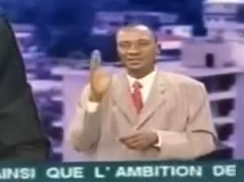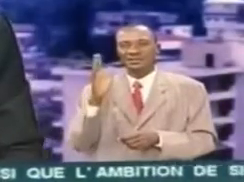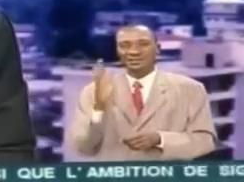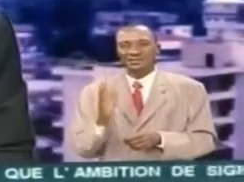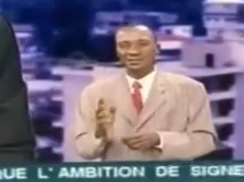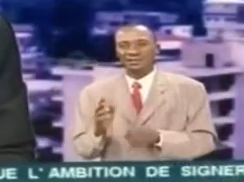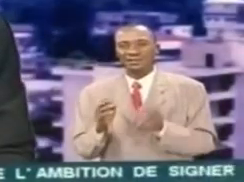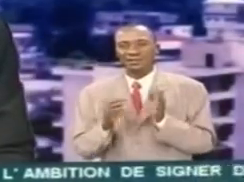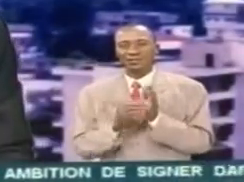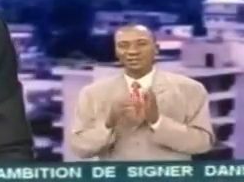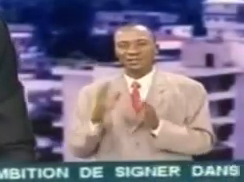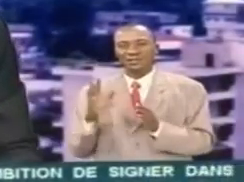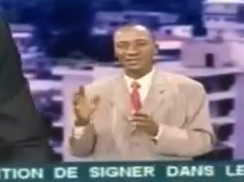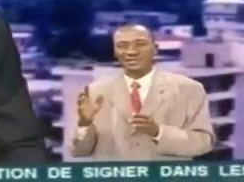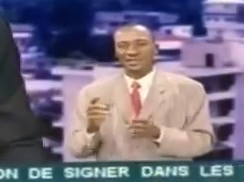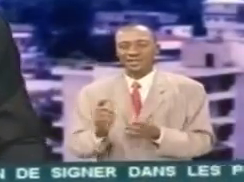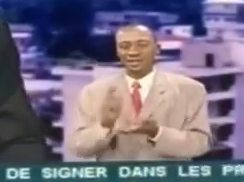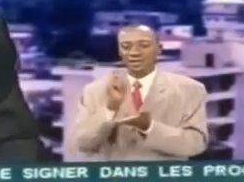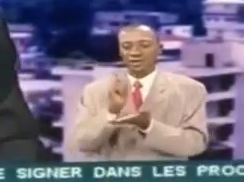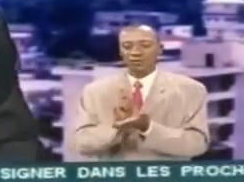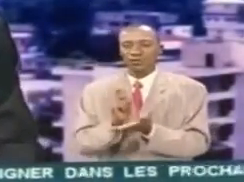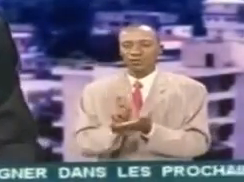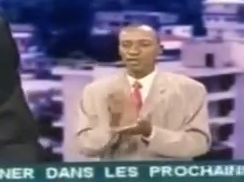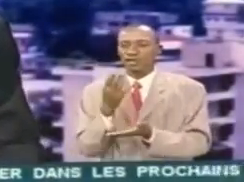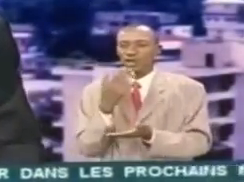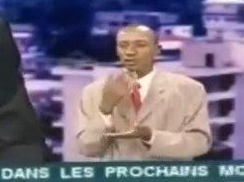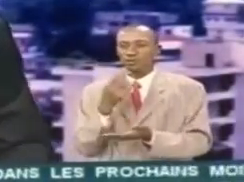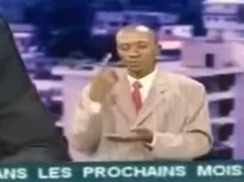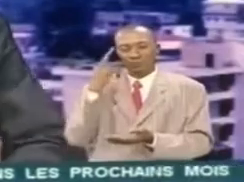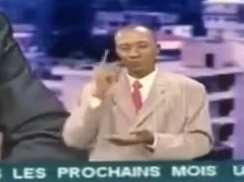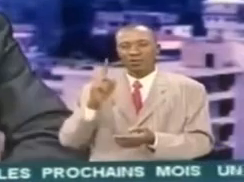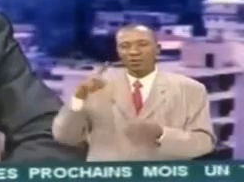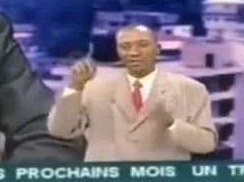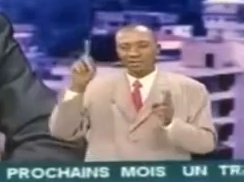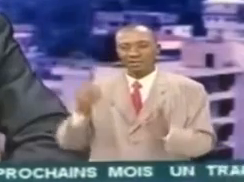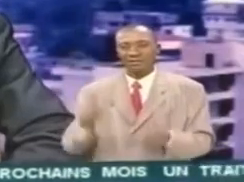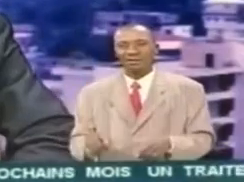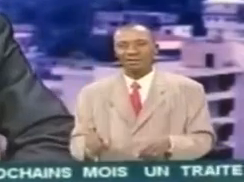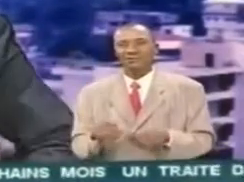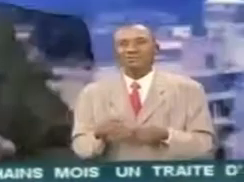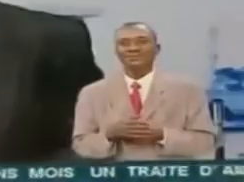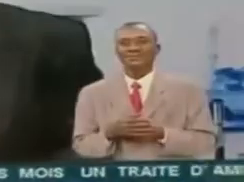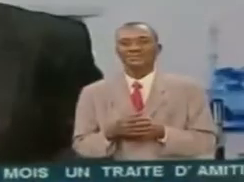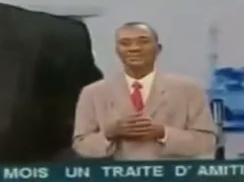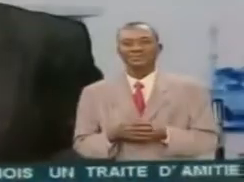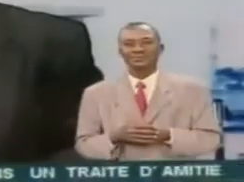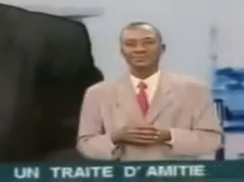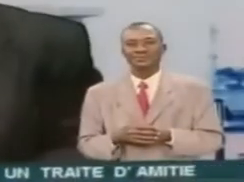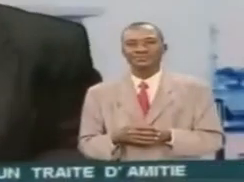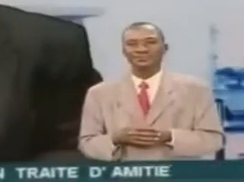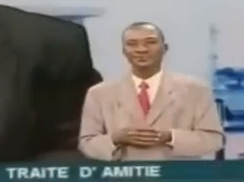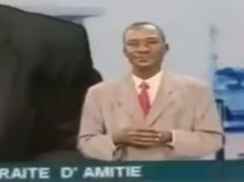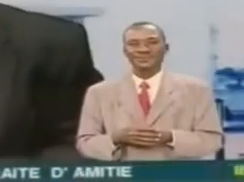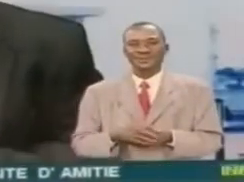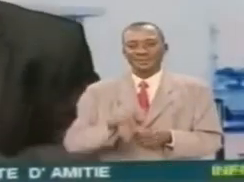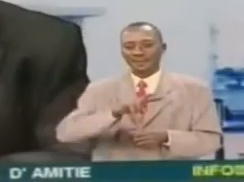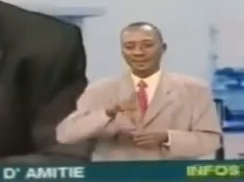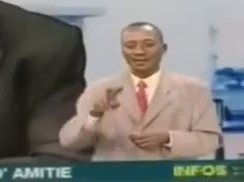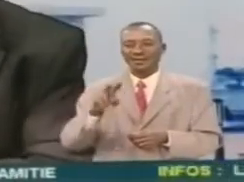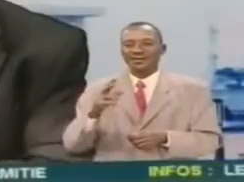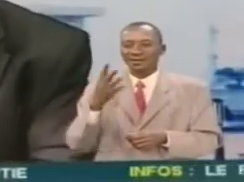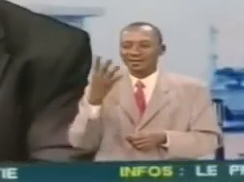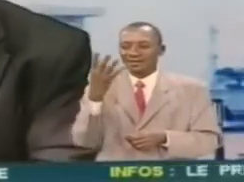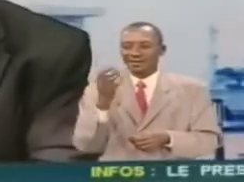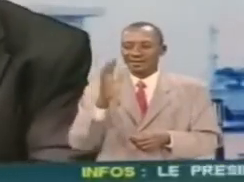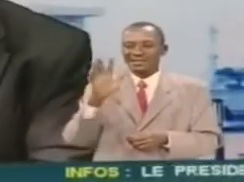1596 tonnes de riz pendant une année, révèle Forum des As. 45 000 élèves de province